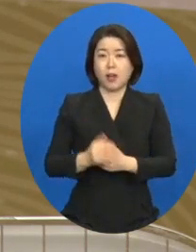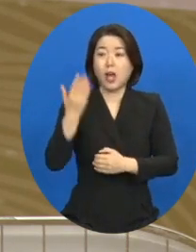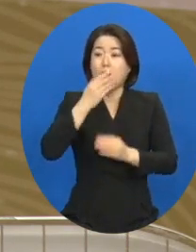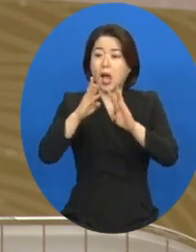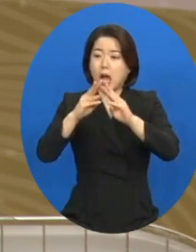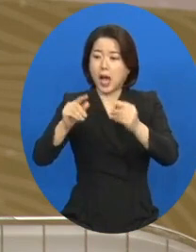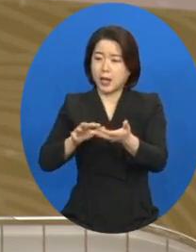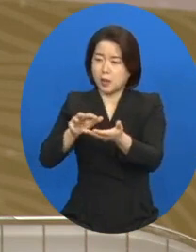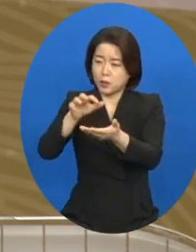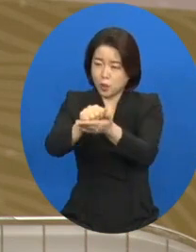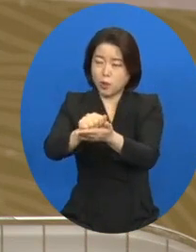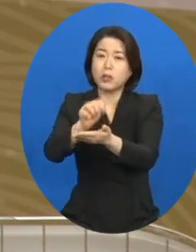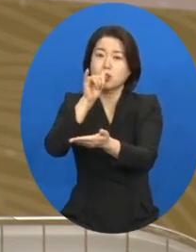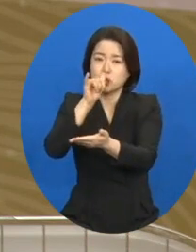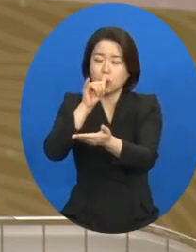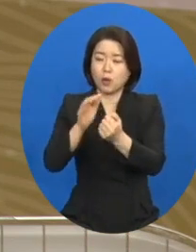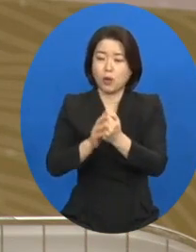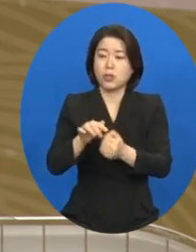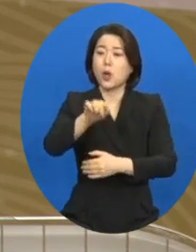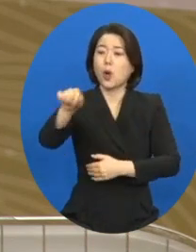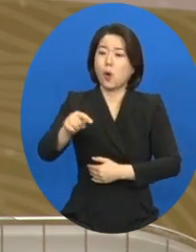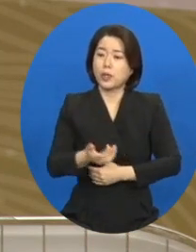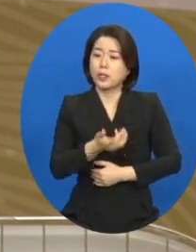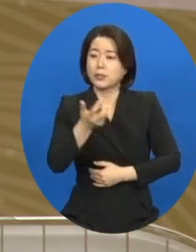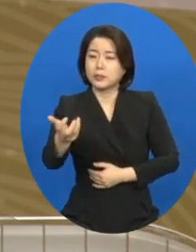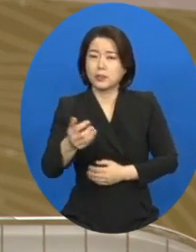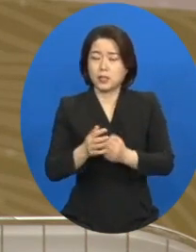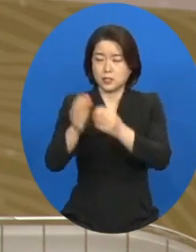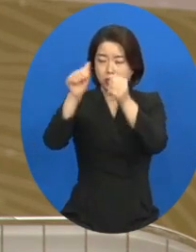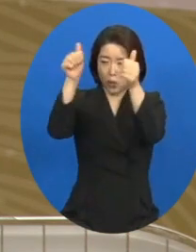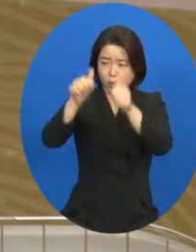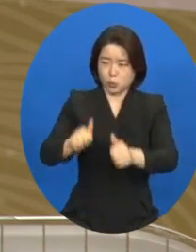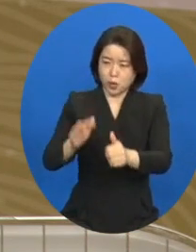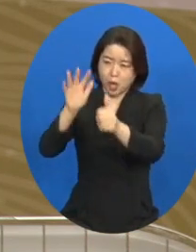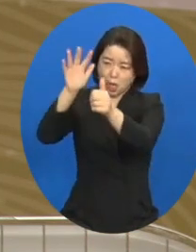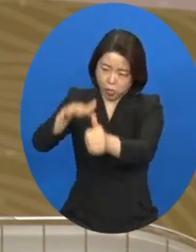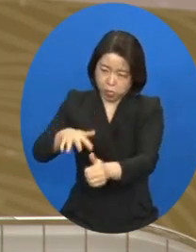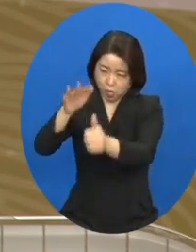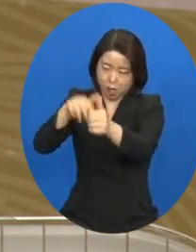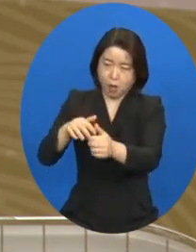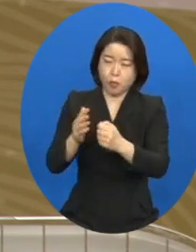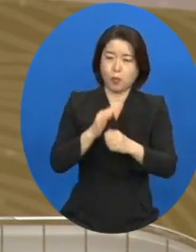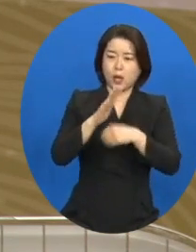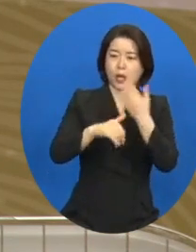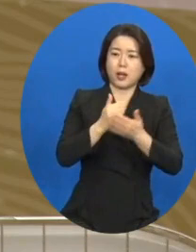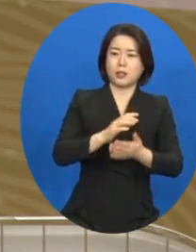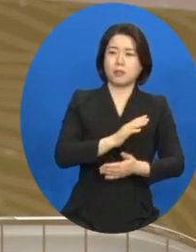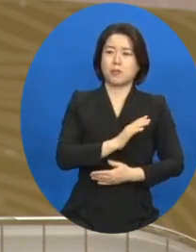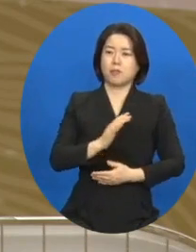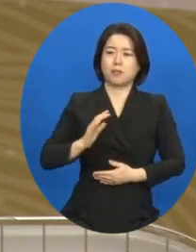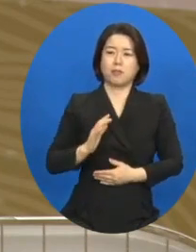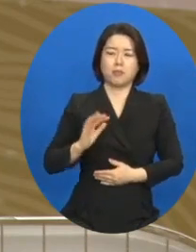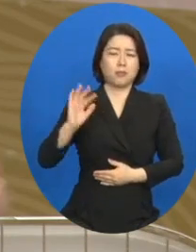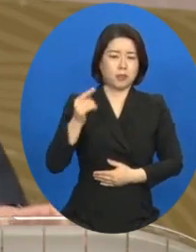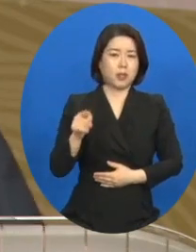가나안을 정복하겠지만 거기 들어가서 우상을 숭배하고 하나님을 배반하게 될 것이라.